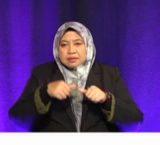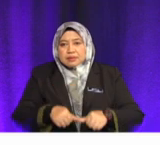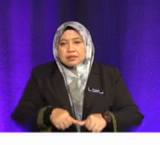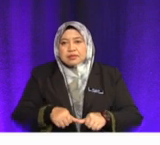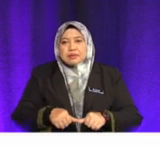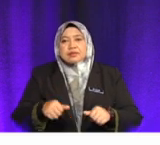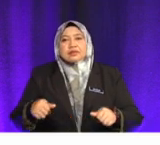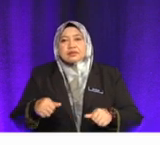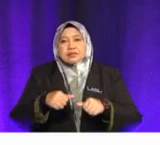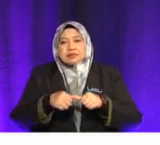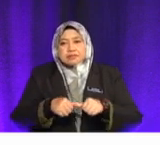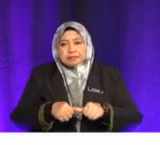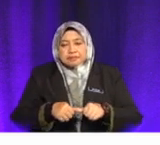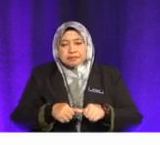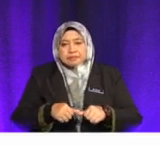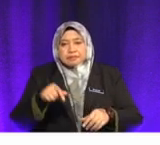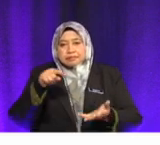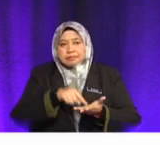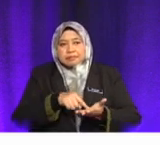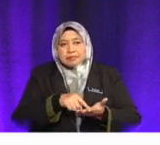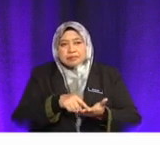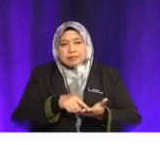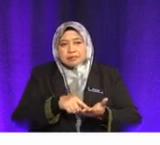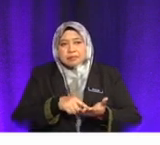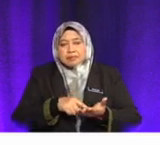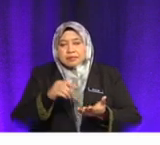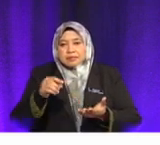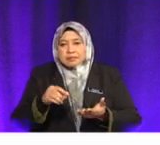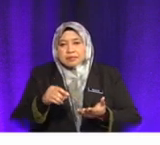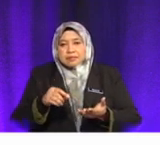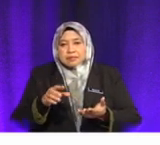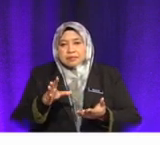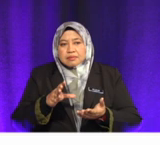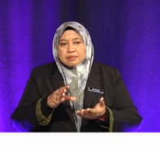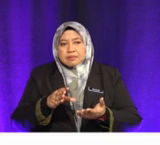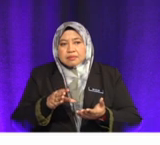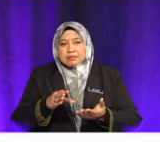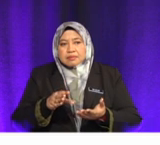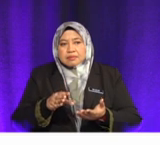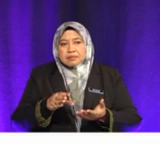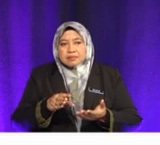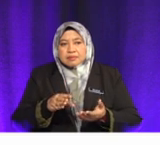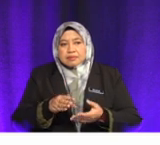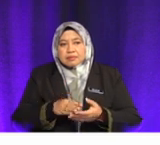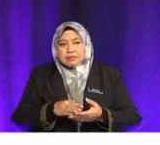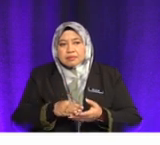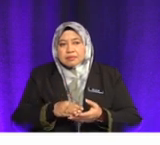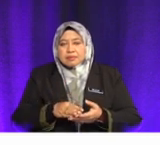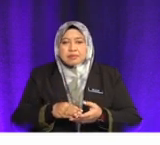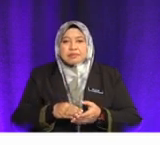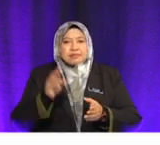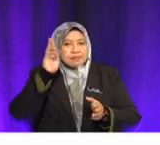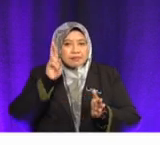unit Oke jadi ini adalah ikan batunya dekat sini Baiklah ah gambar aja siku lari